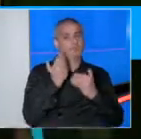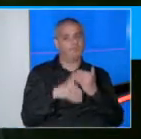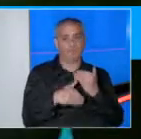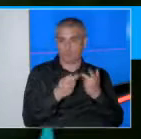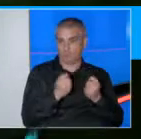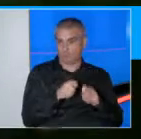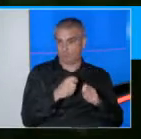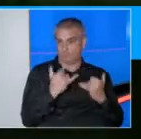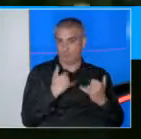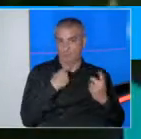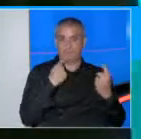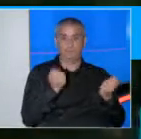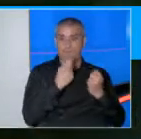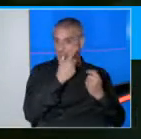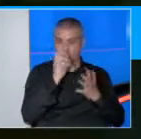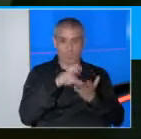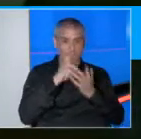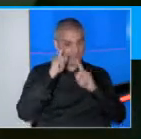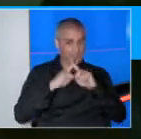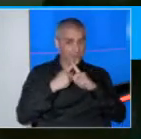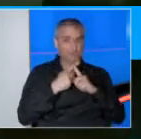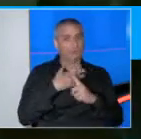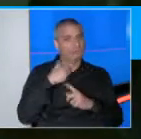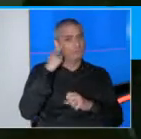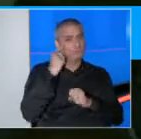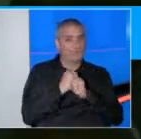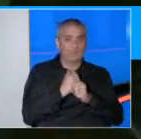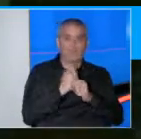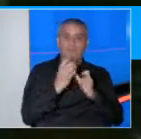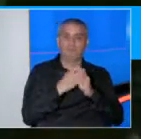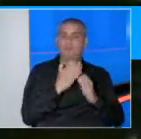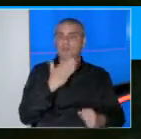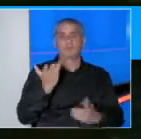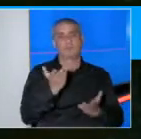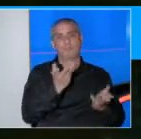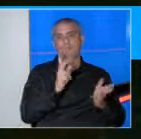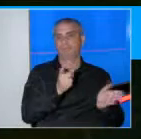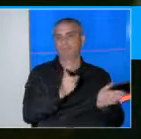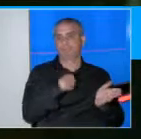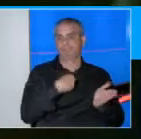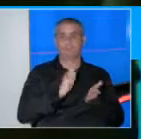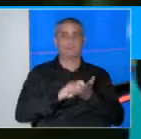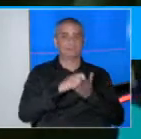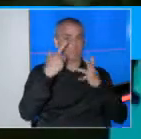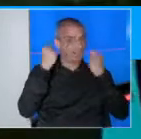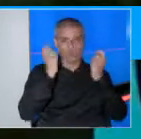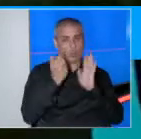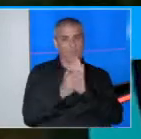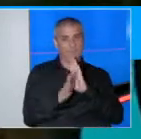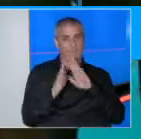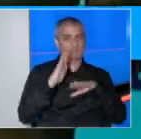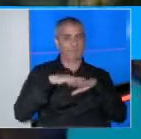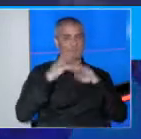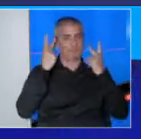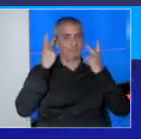גם היום צוחן פרסנו בסרוגים שרוצים אולי בכל זאת להתעקש בימינה על משרד החינוך, לילד שקד, זאת אומרת, לא מוותרים על התיק